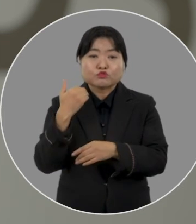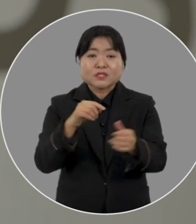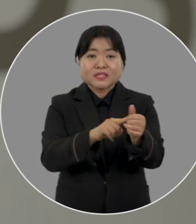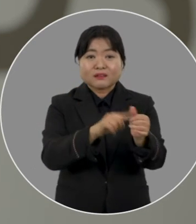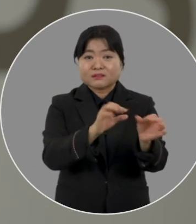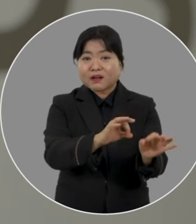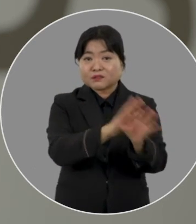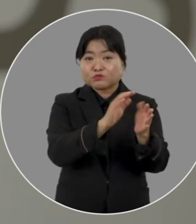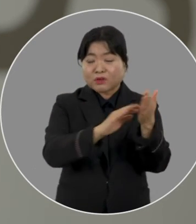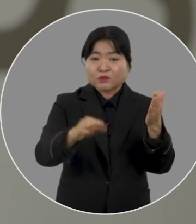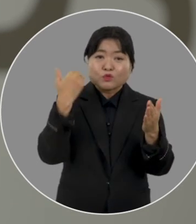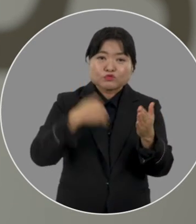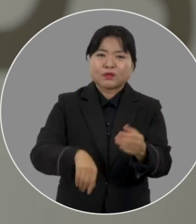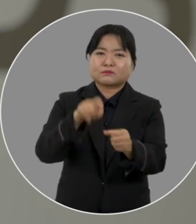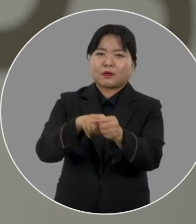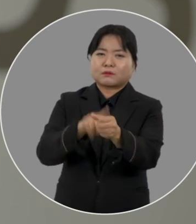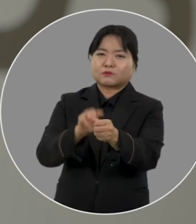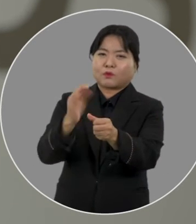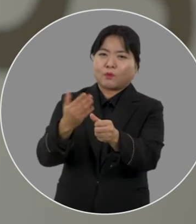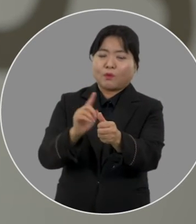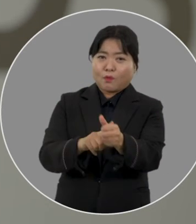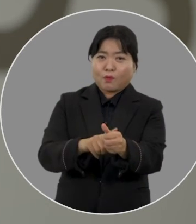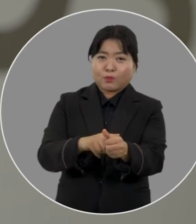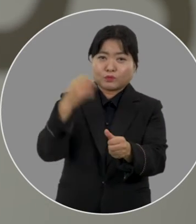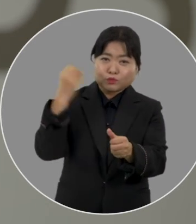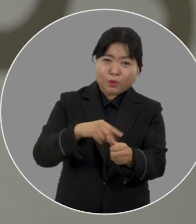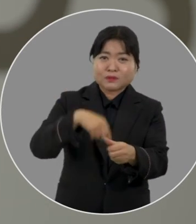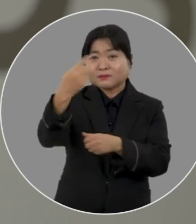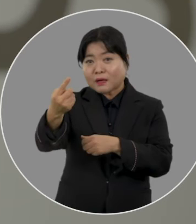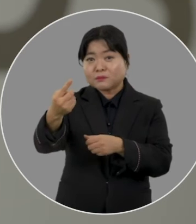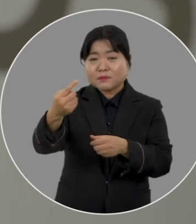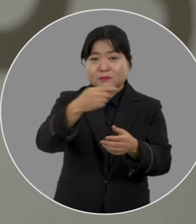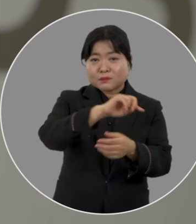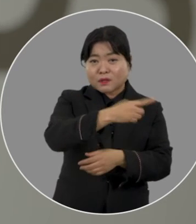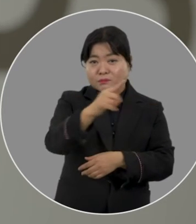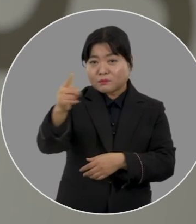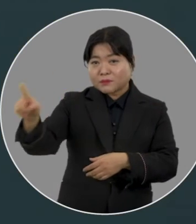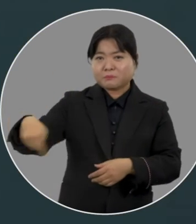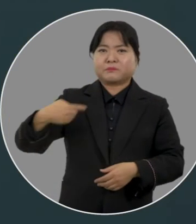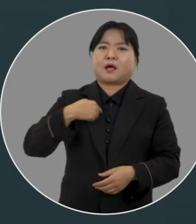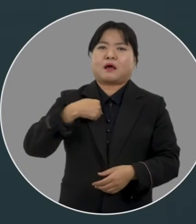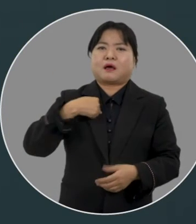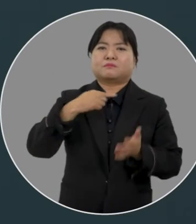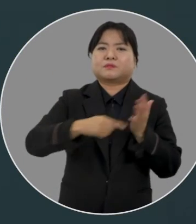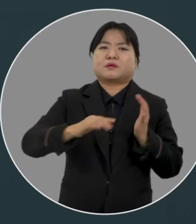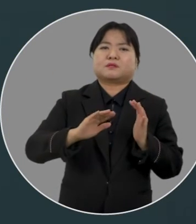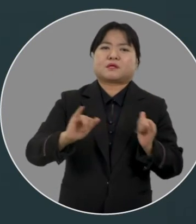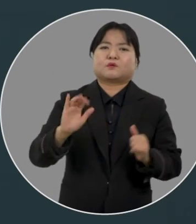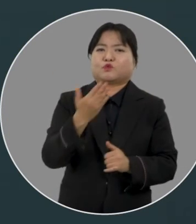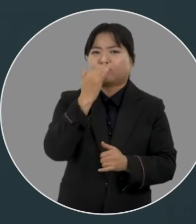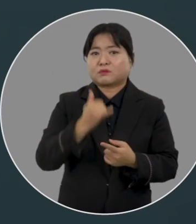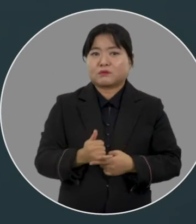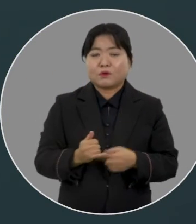이제 누군가가 타겟이 되고 그 다음에 내가 그 피해자가 될 수도 있거든요. 독일인들은 그 생각을